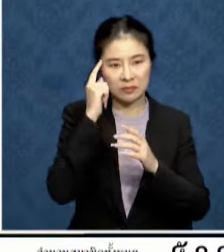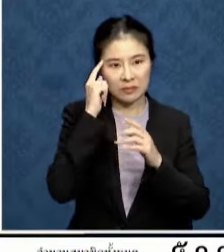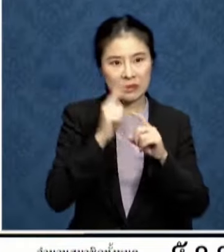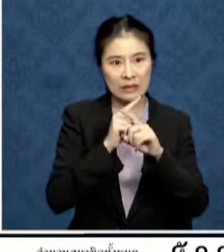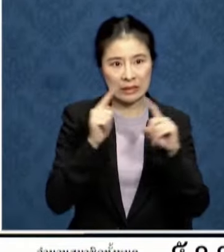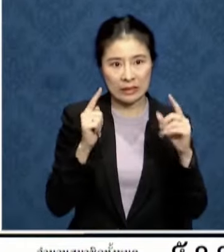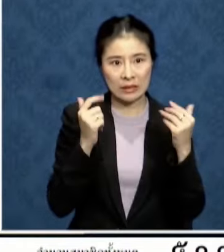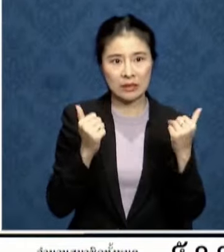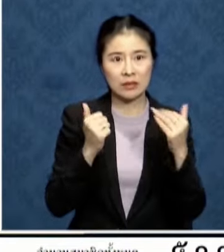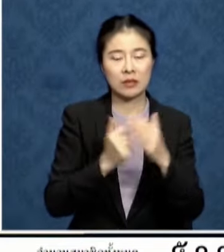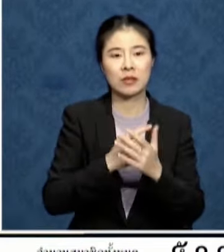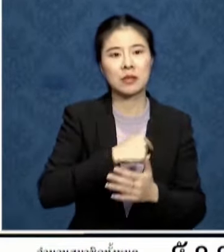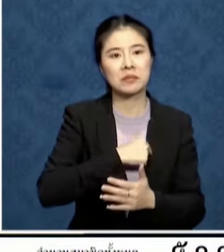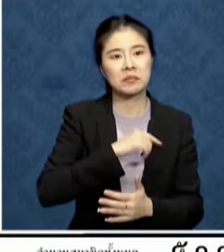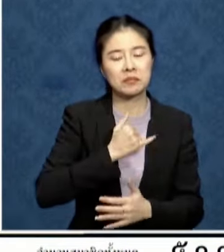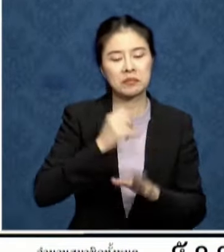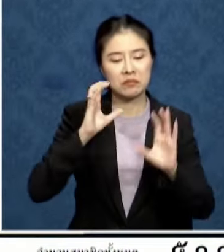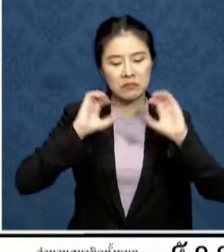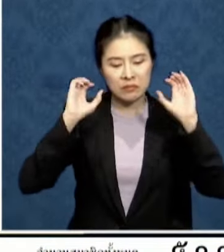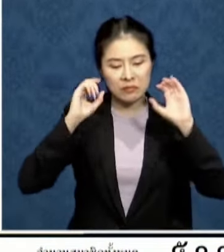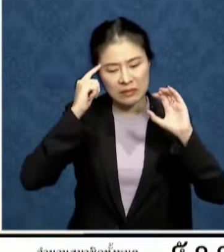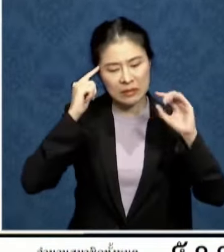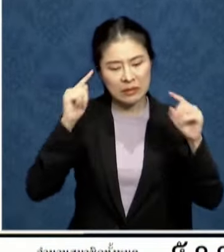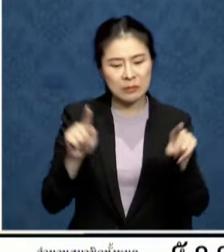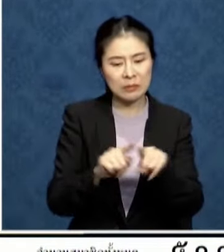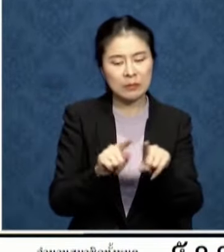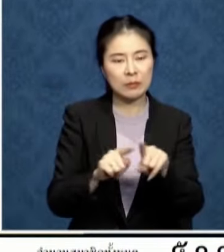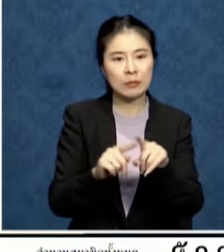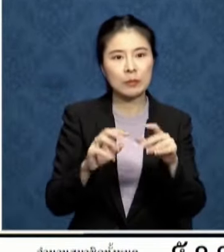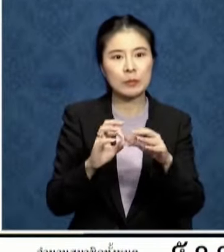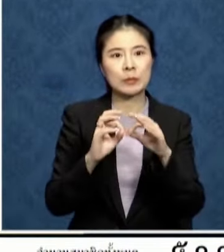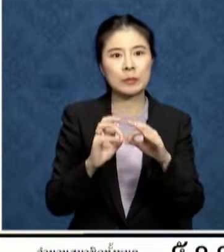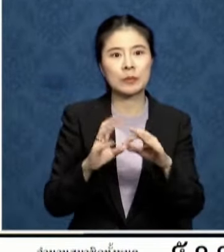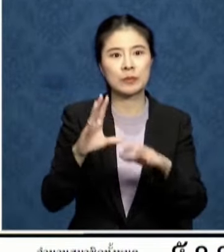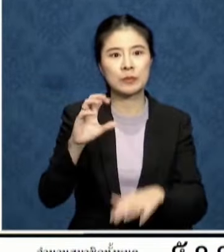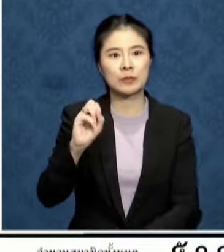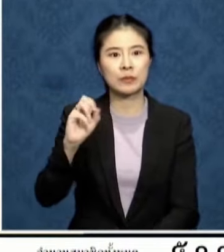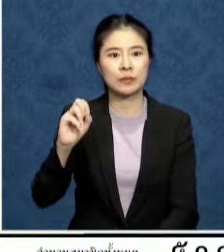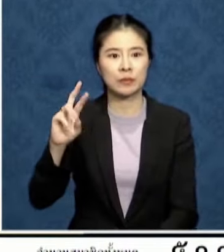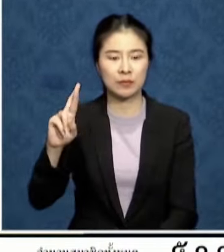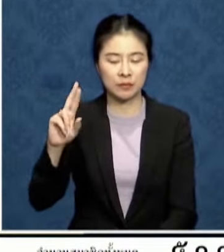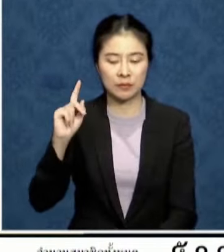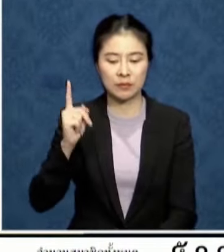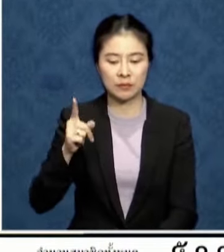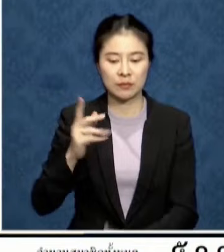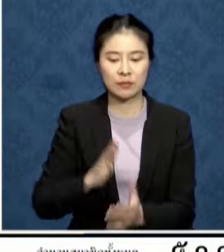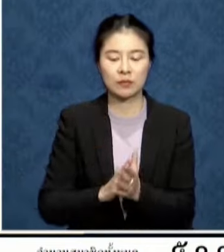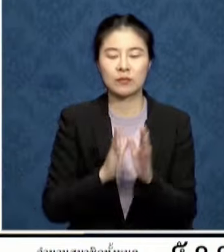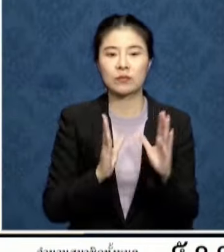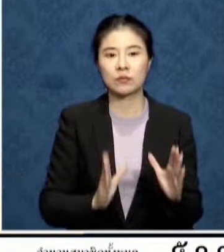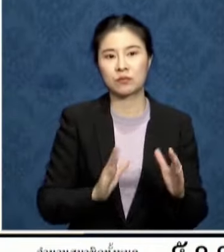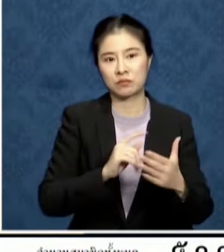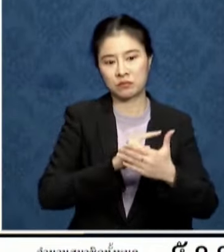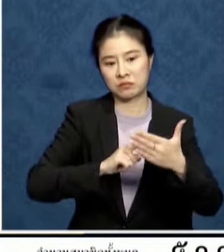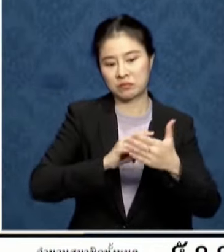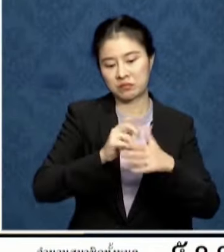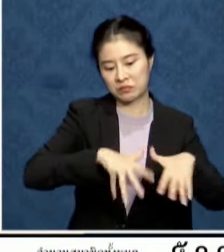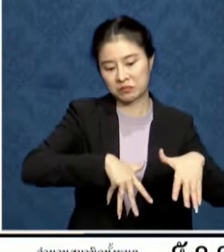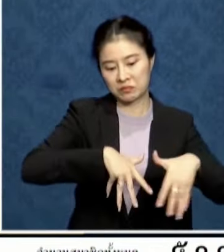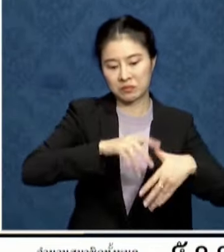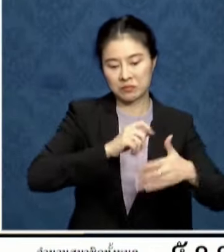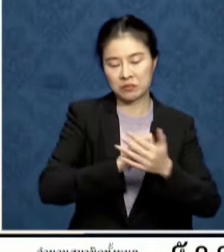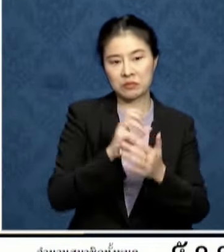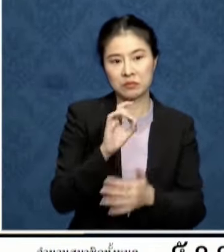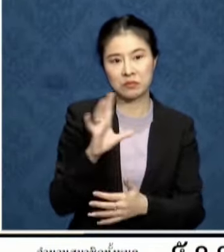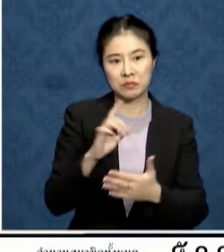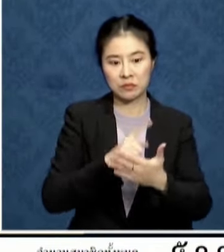และแม้เรายังไม่แน่ใจว่ารัฐบาลเห็นตรงกับเราหรือไม่เกี่ยวกับเรื่องการยืนยันหลักการว่าส.ส.ร.ควรจะมาจากการเลือกตั้ง 100% แต่เพื่อเร่งให้เร